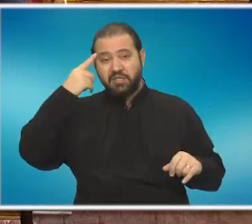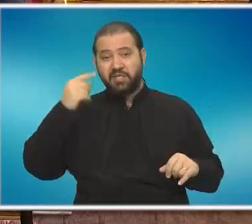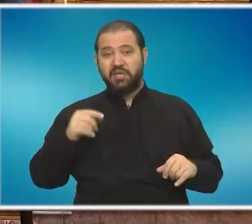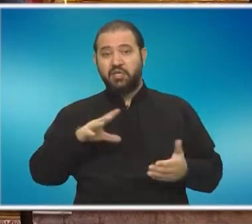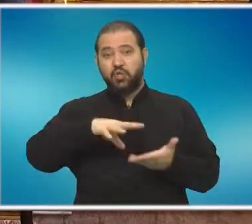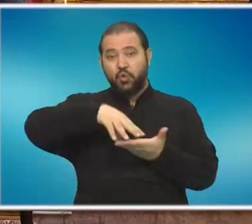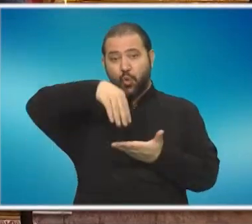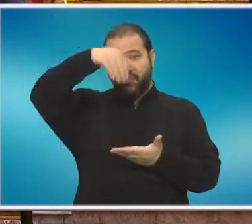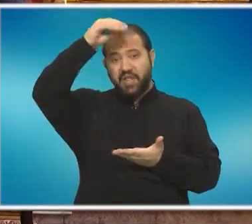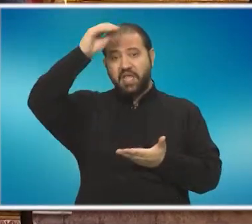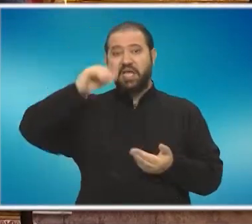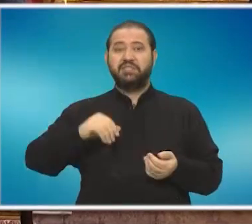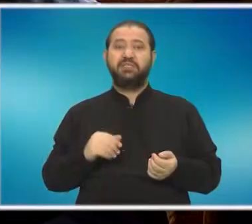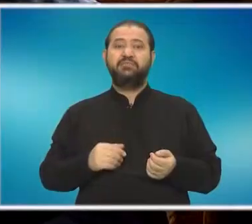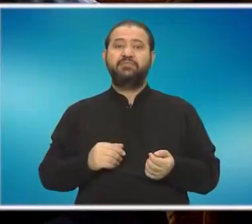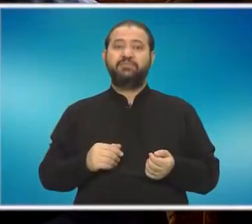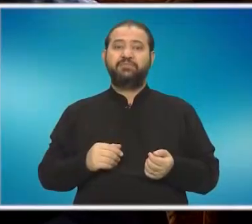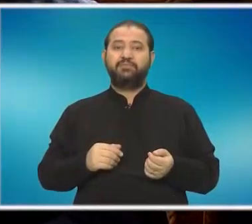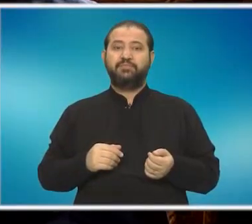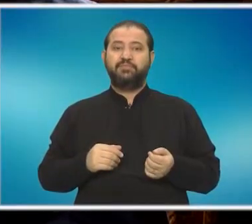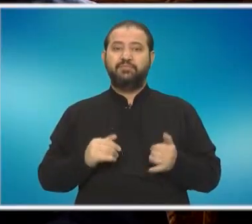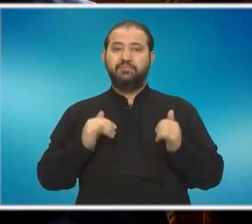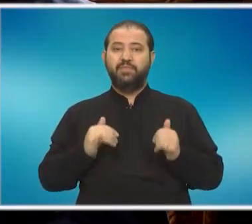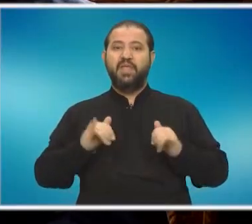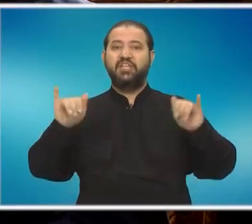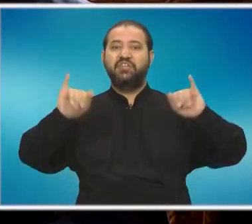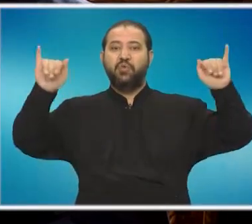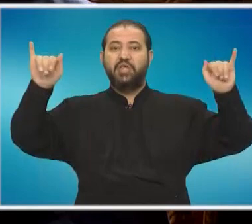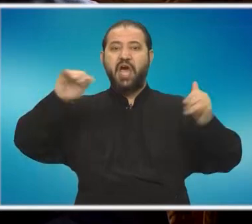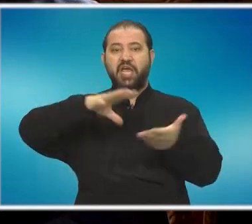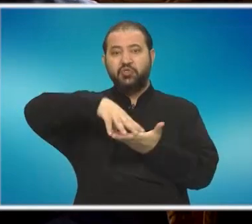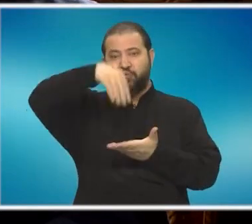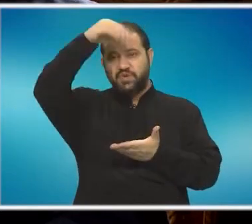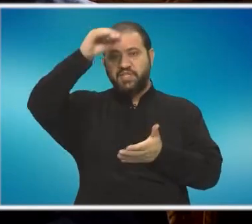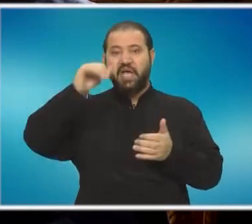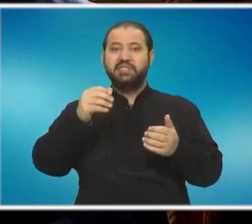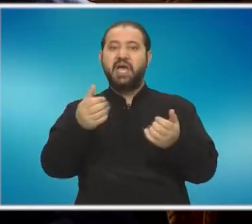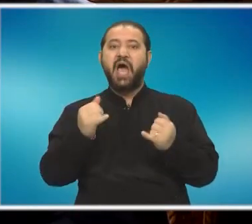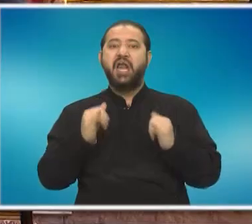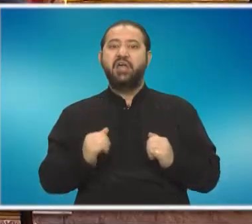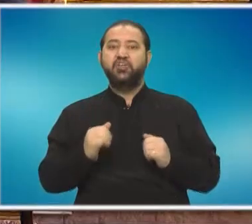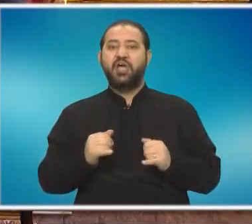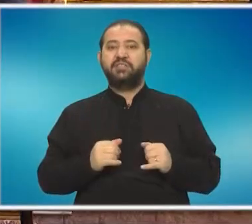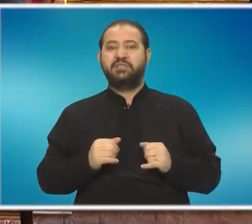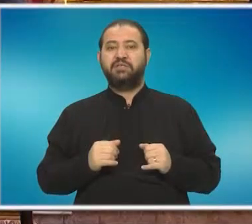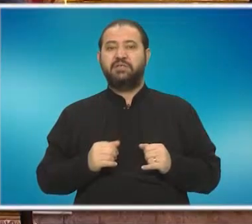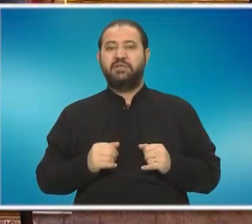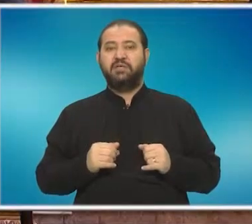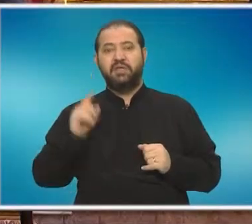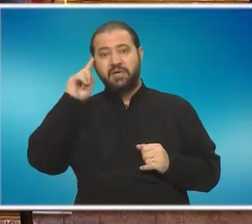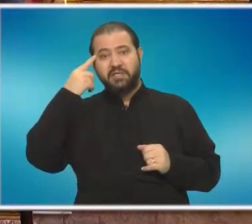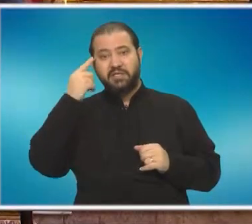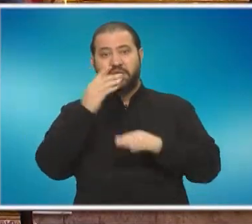maturizare duhovnicească. Maturizarea duhovnicească are această valență